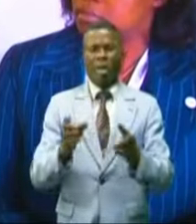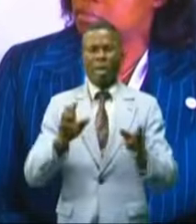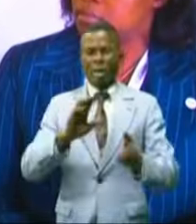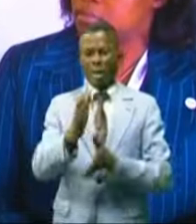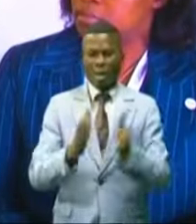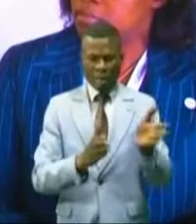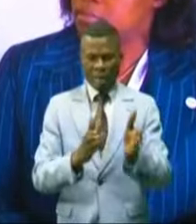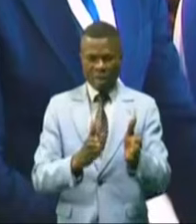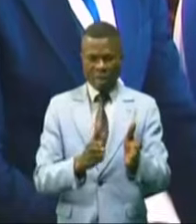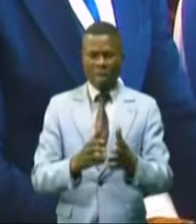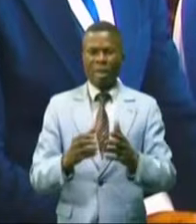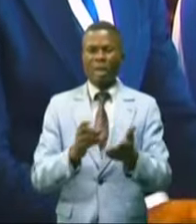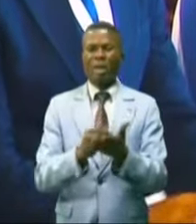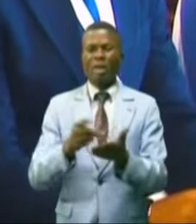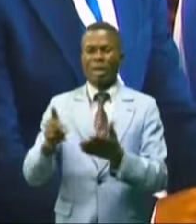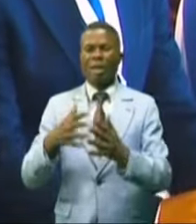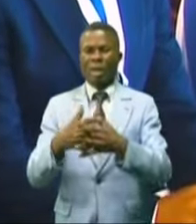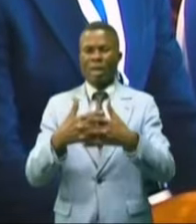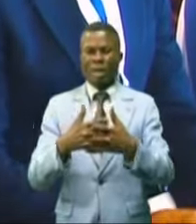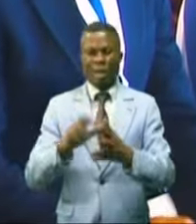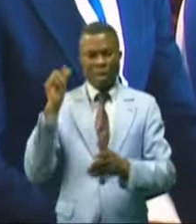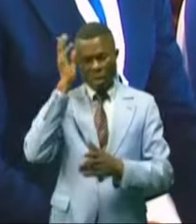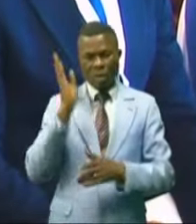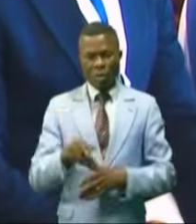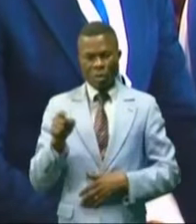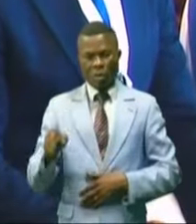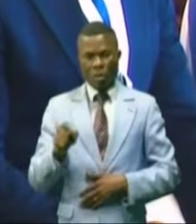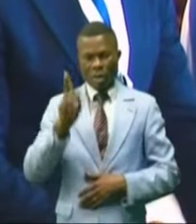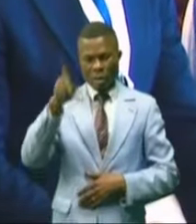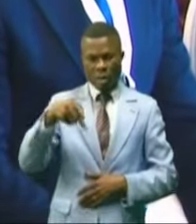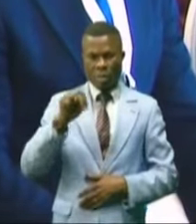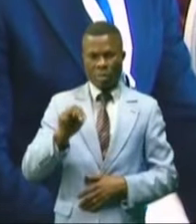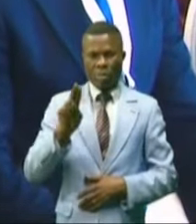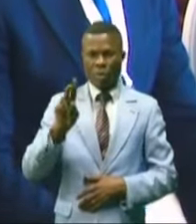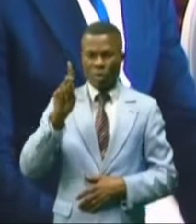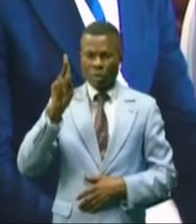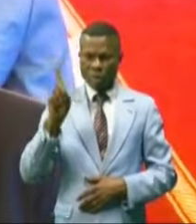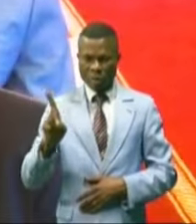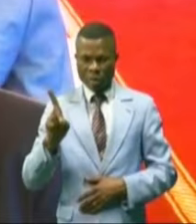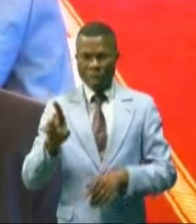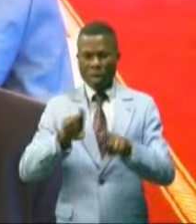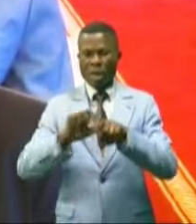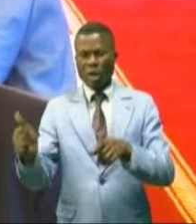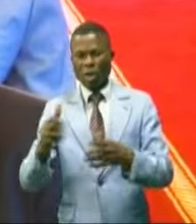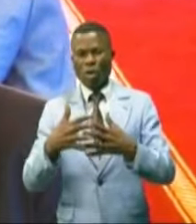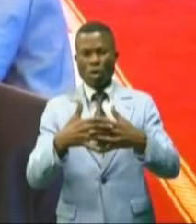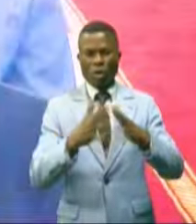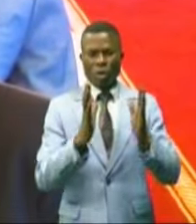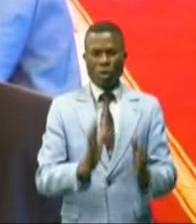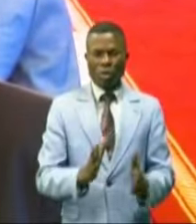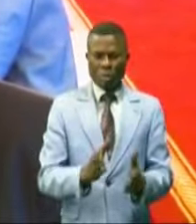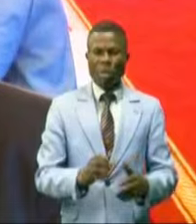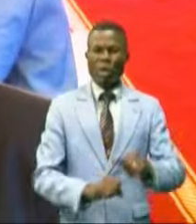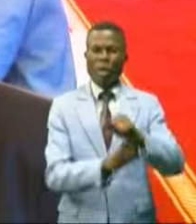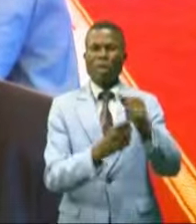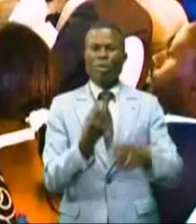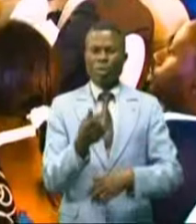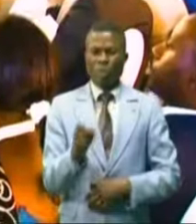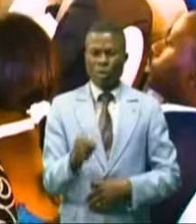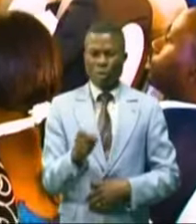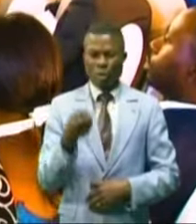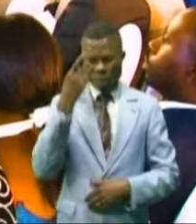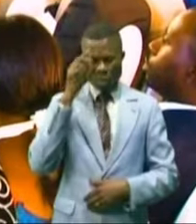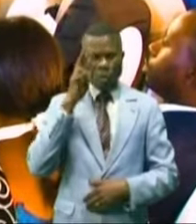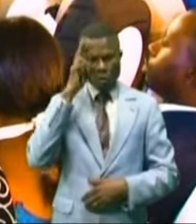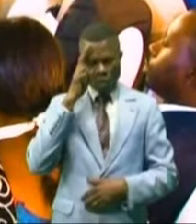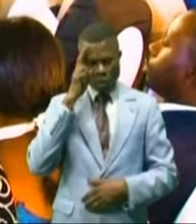crédit, partenariat avec le gouvernement de la République, le PNUD, la Suède et autres partenaires techniques et financiers, se tient pour